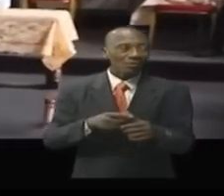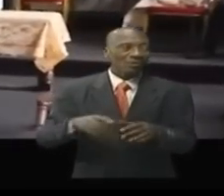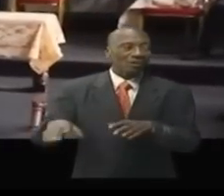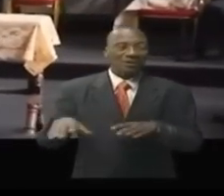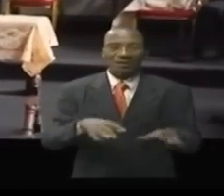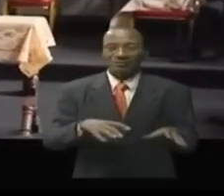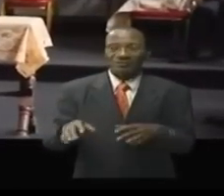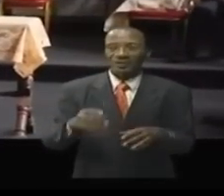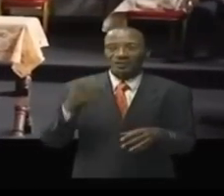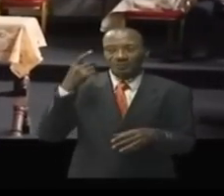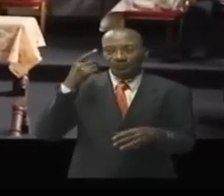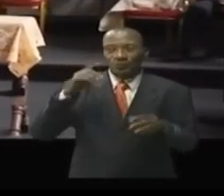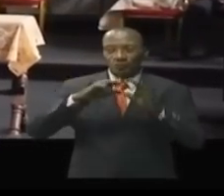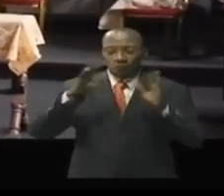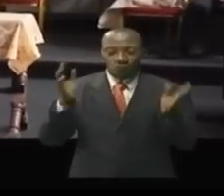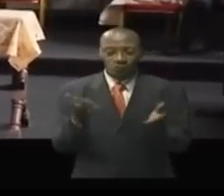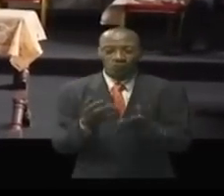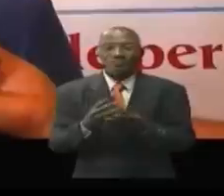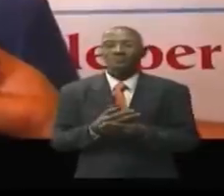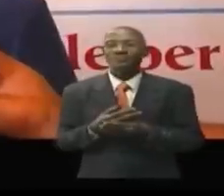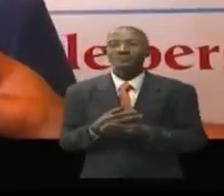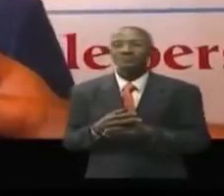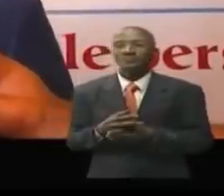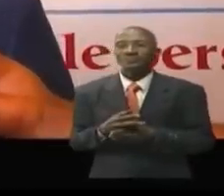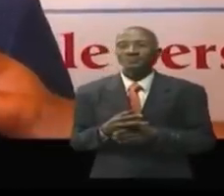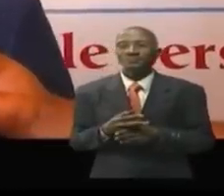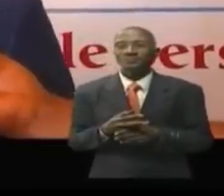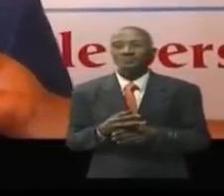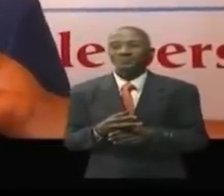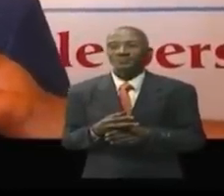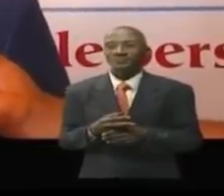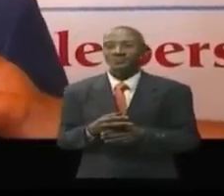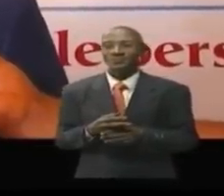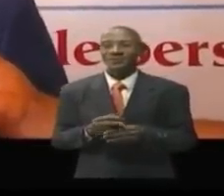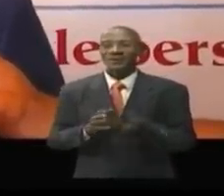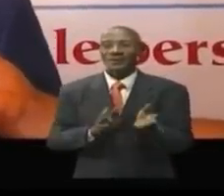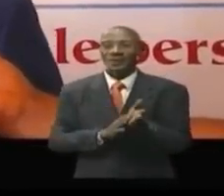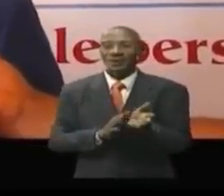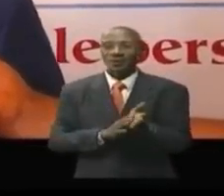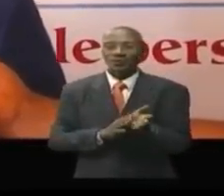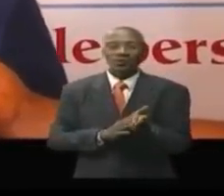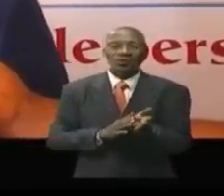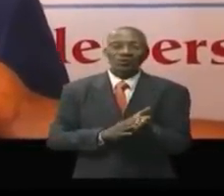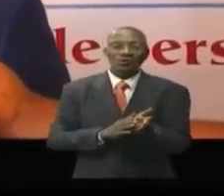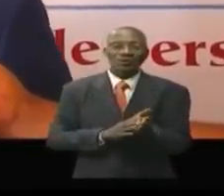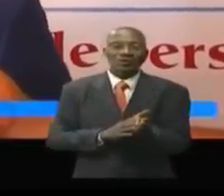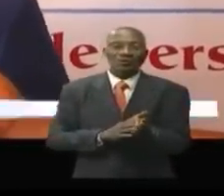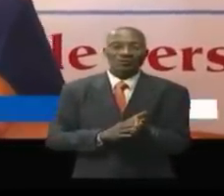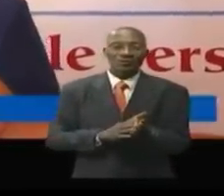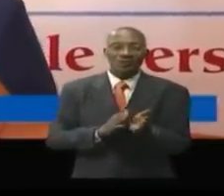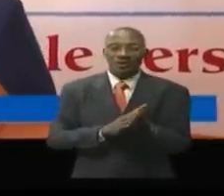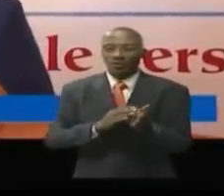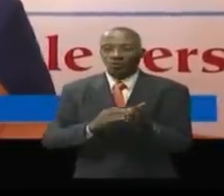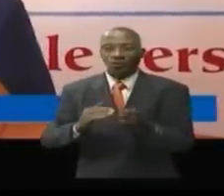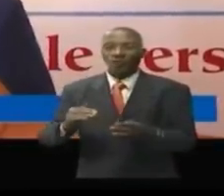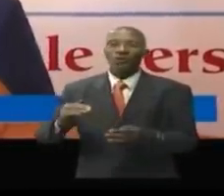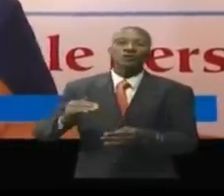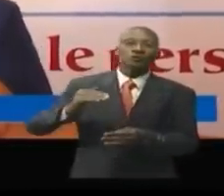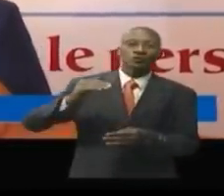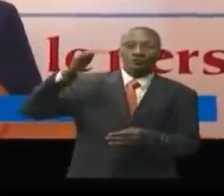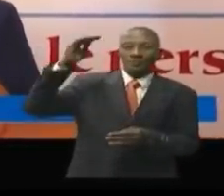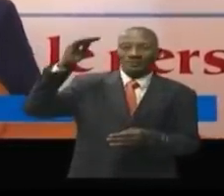caractère scientifique. École supérieure Sainte-Anne de Pise en Italie, qui a